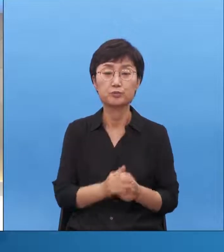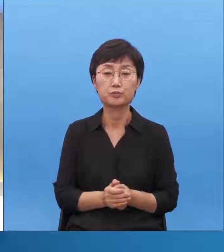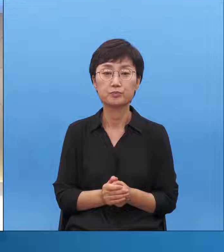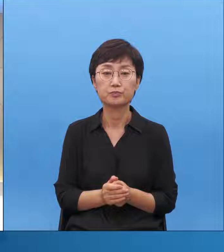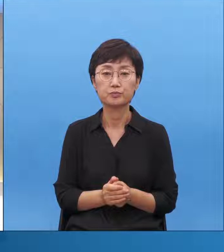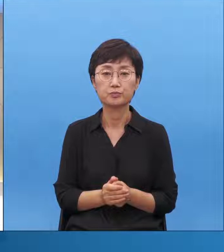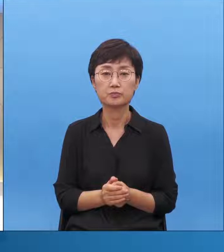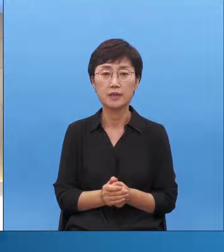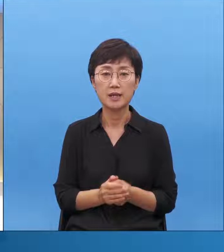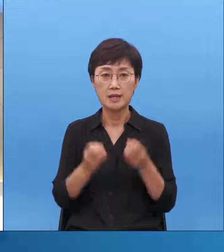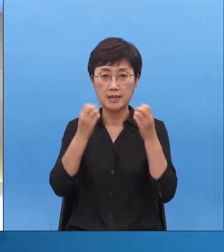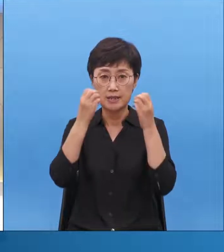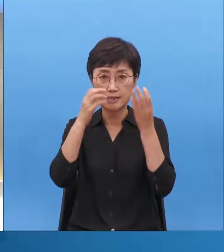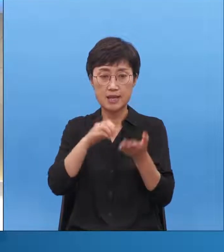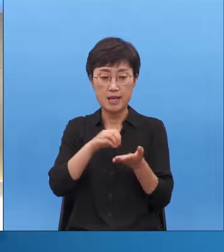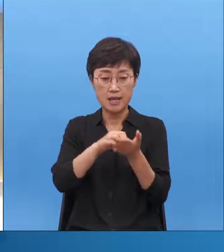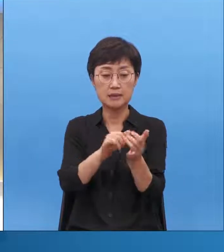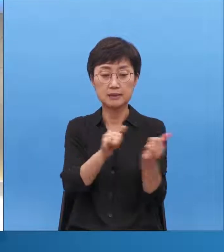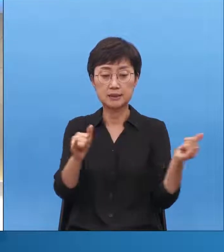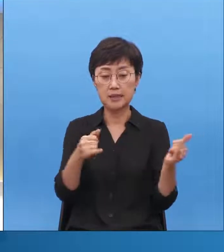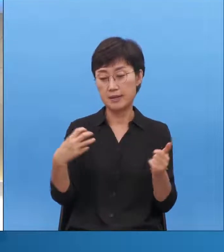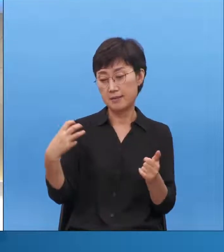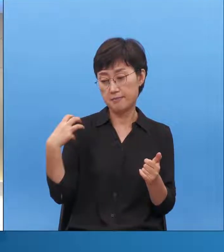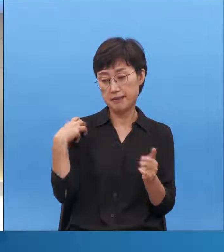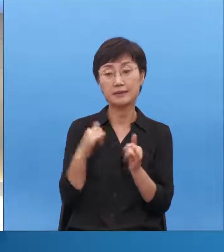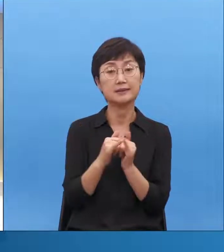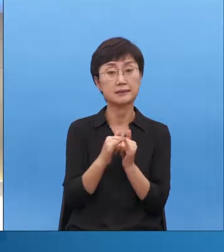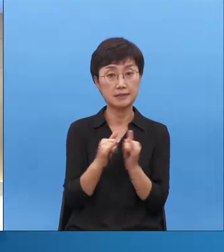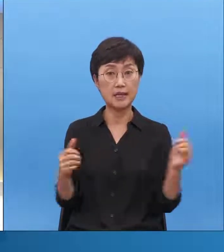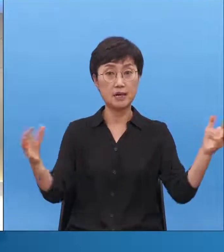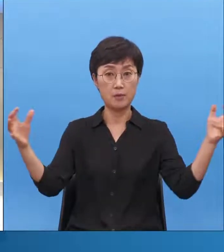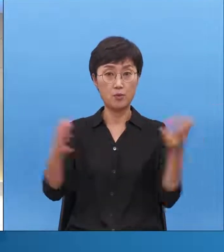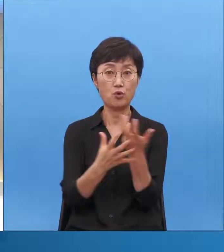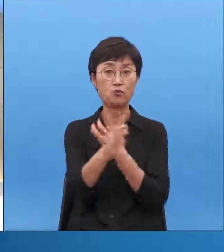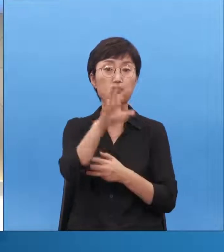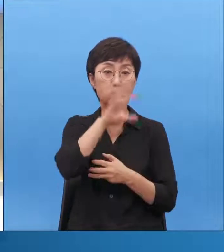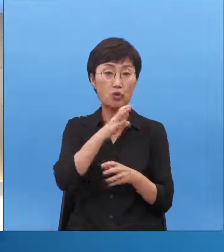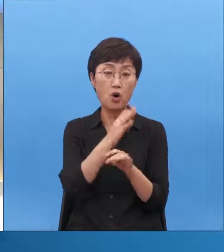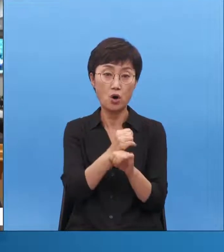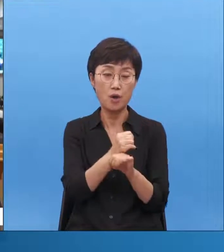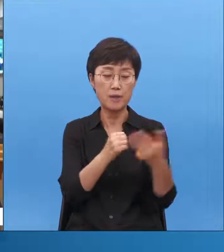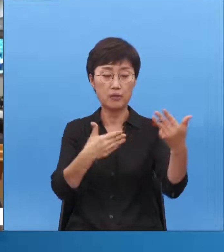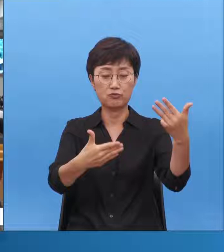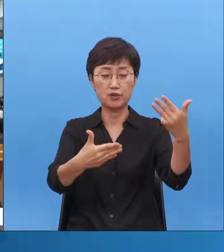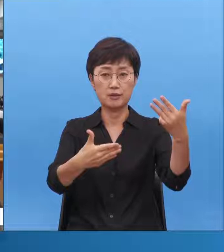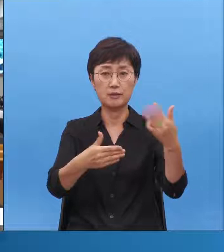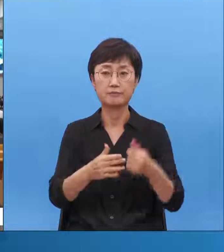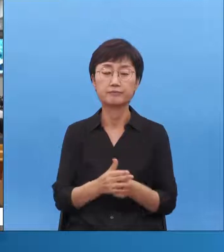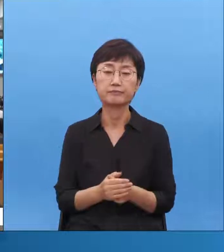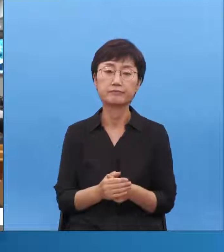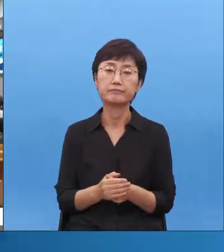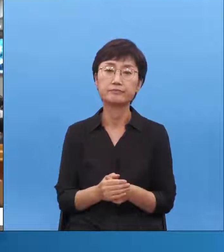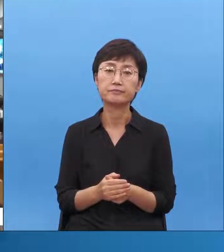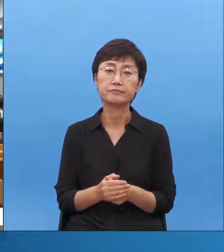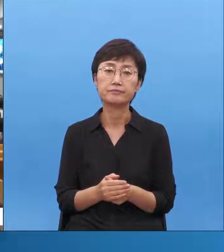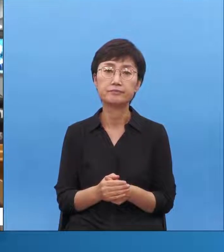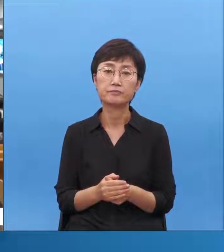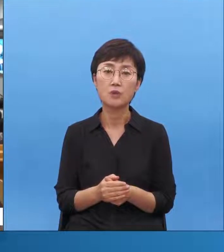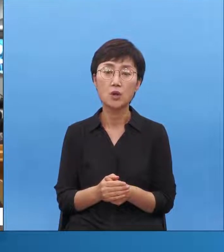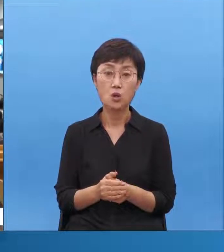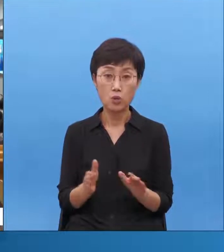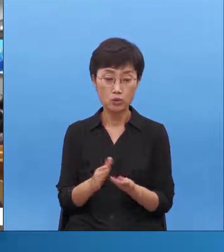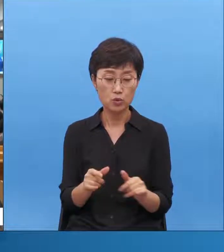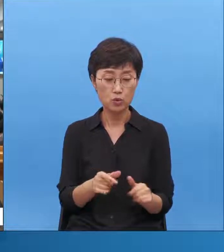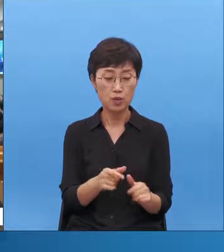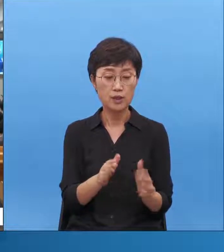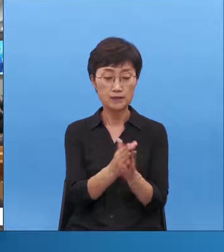237 새가족 현장 사역자 훈련이 오는 8월 9일 덕평 RUTC에서 열립니다. 이번 달부터 구원의 길을